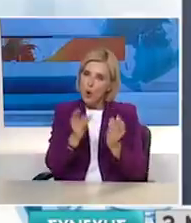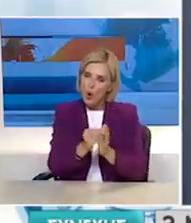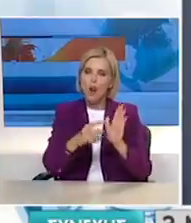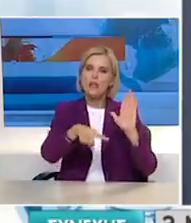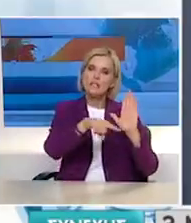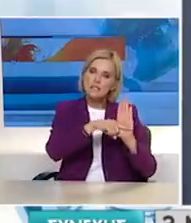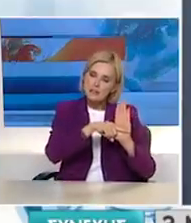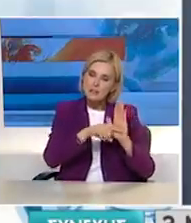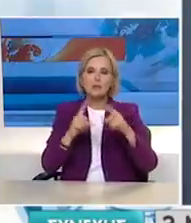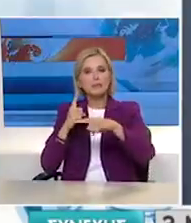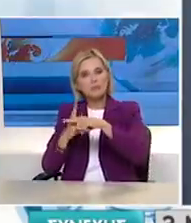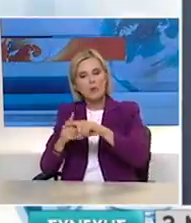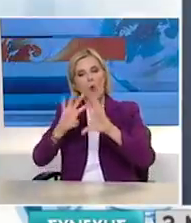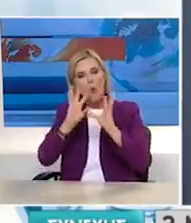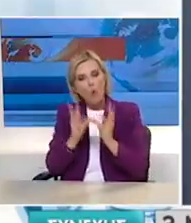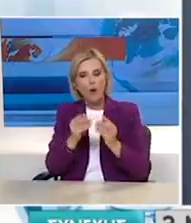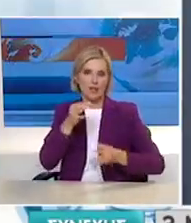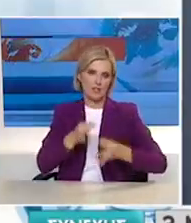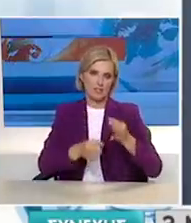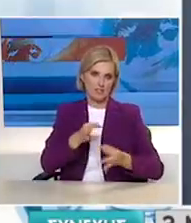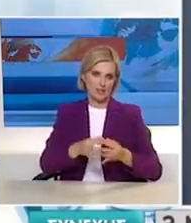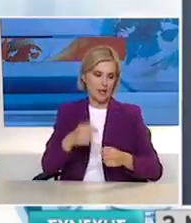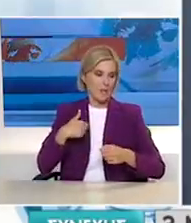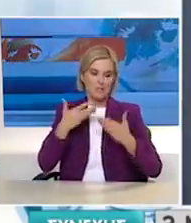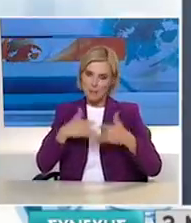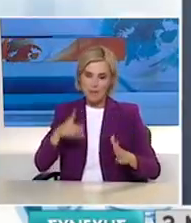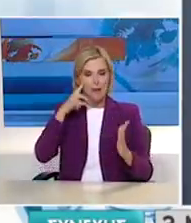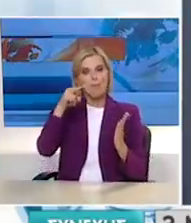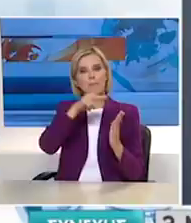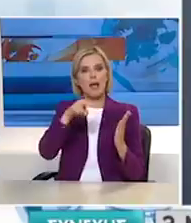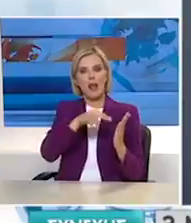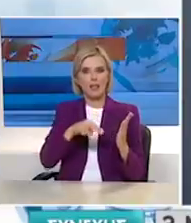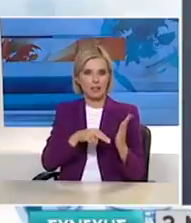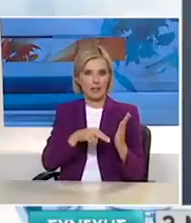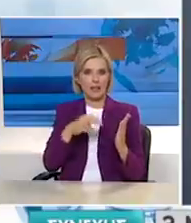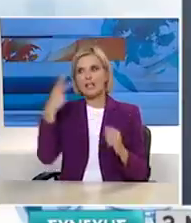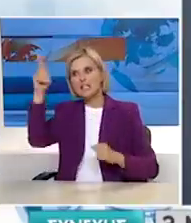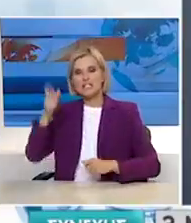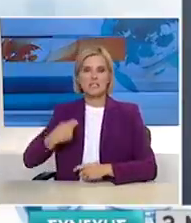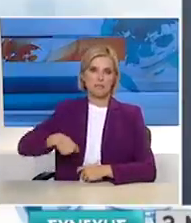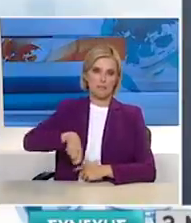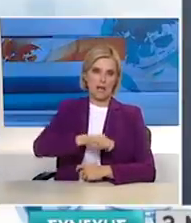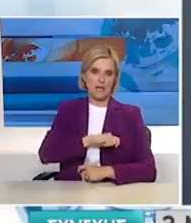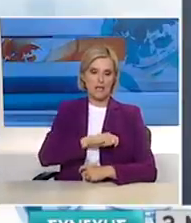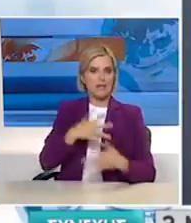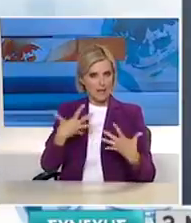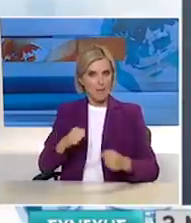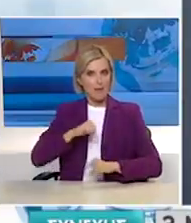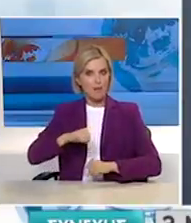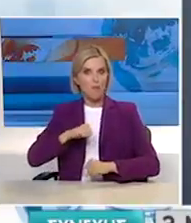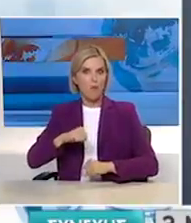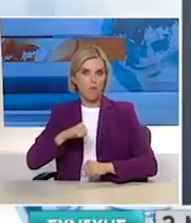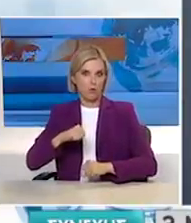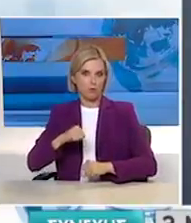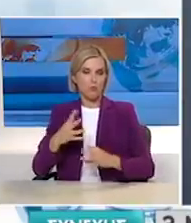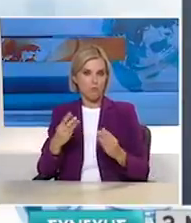μας. Θεωρώ ότι είδα σήμερα μια μελέτη από την Ισπανία ότι υπάρχει φόβος πολύ